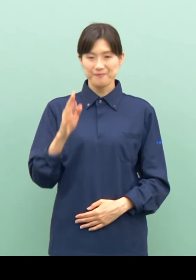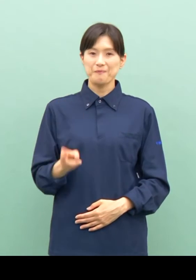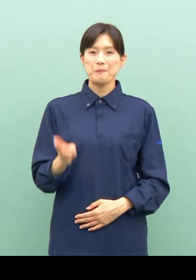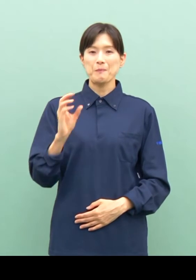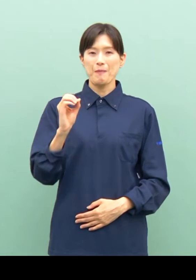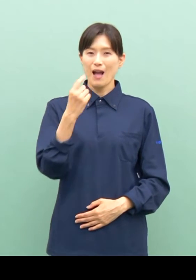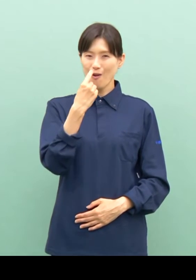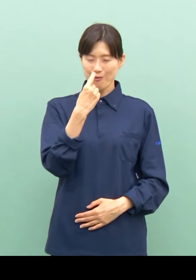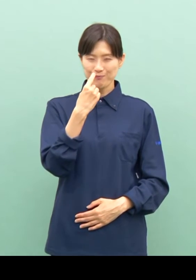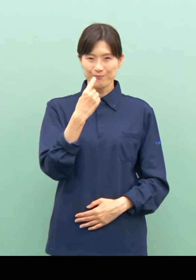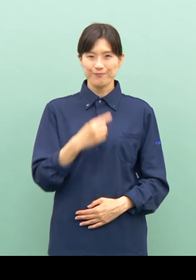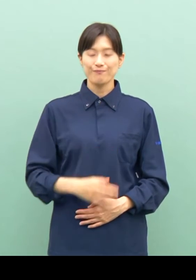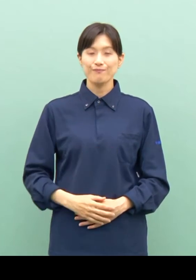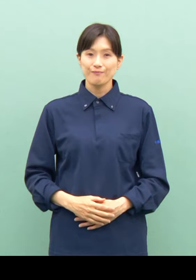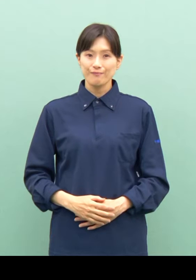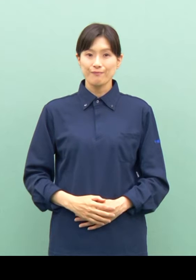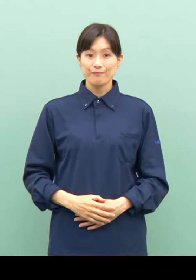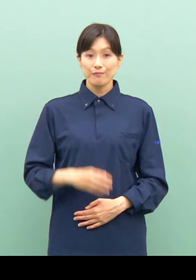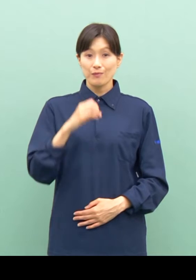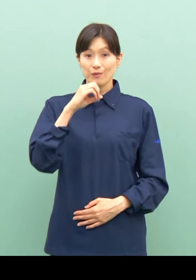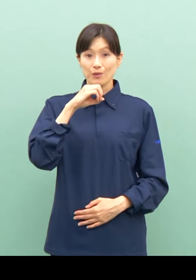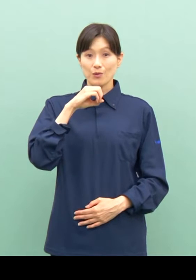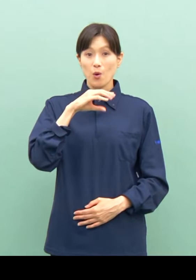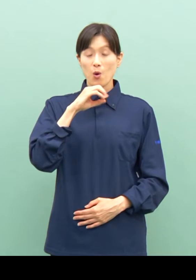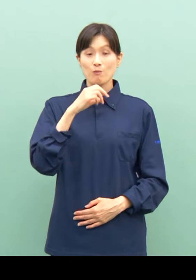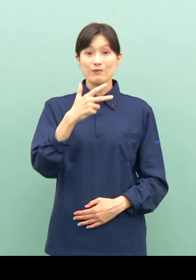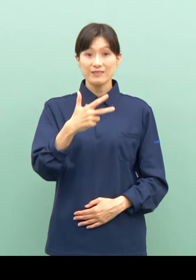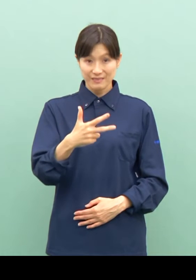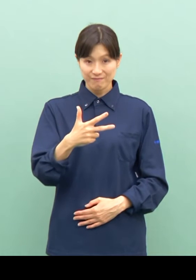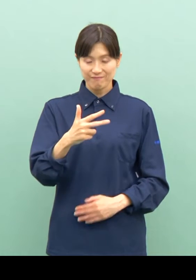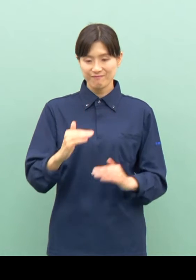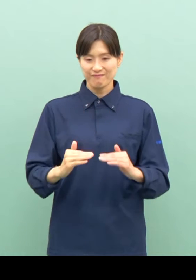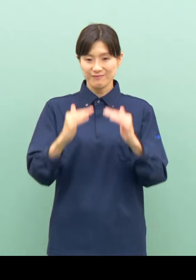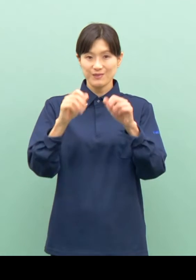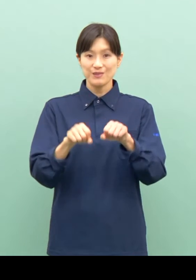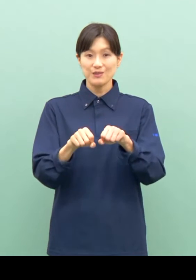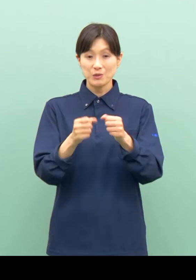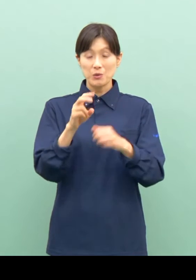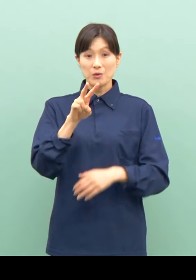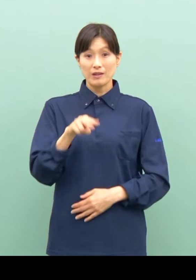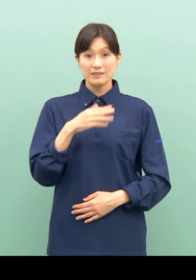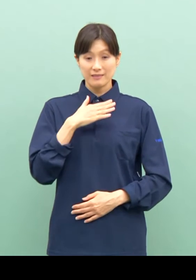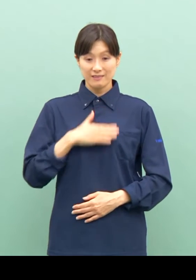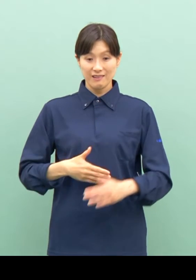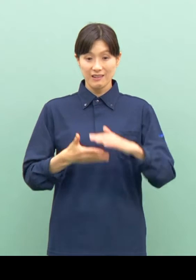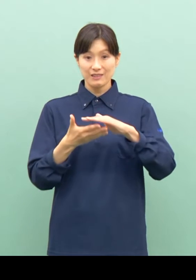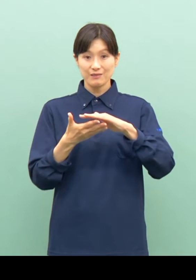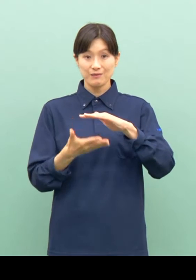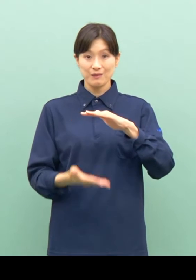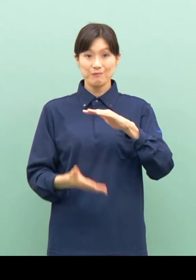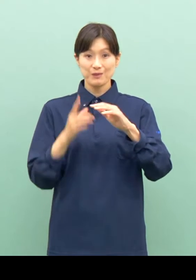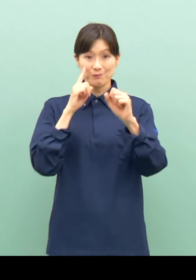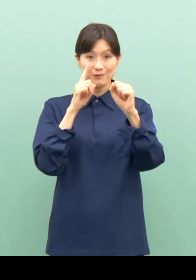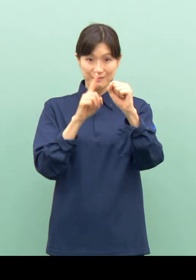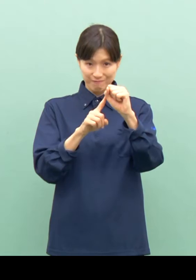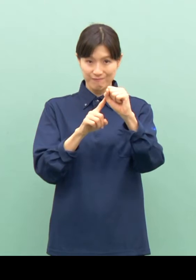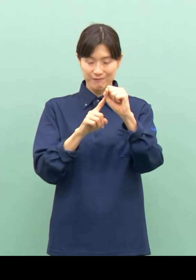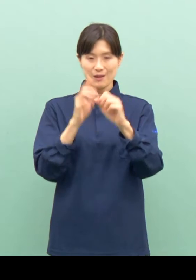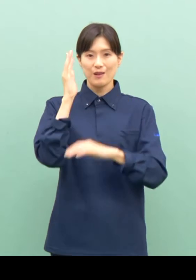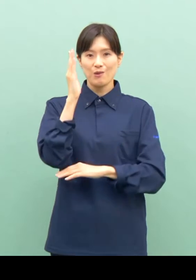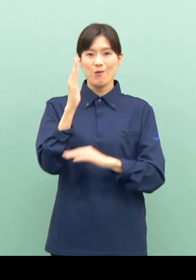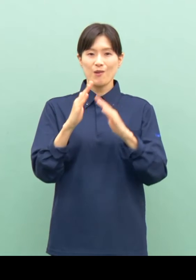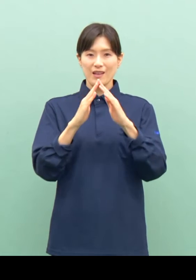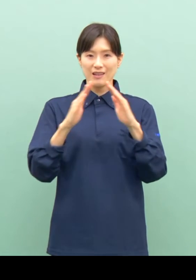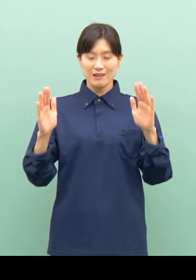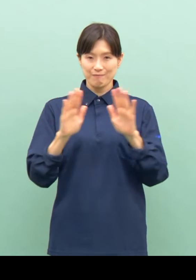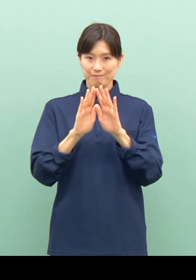ニーパオ、パオです。大村市で発達障害への理解促進を目的とした講演会